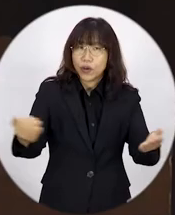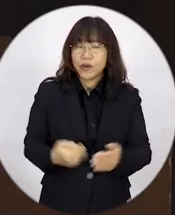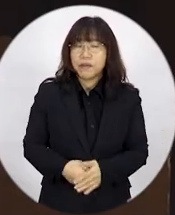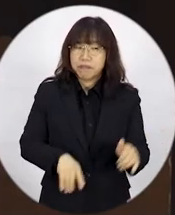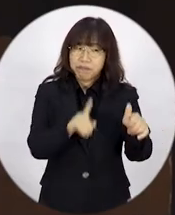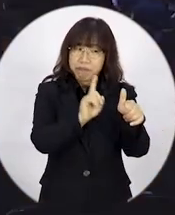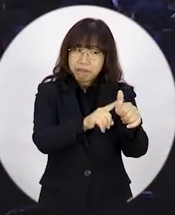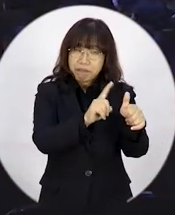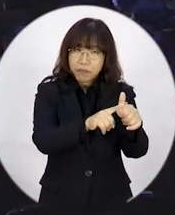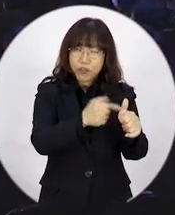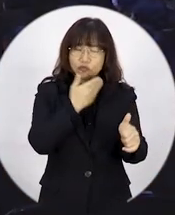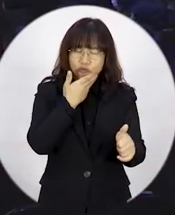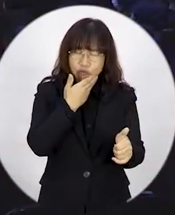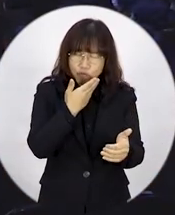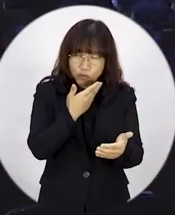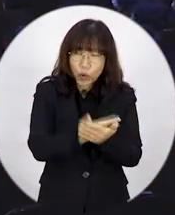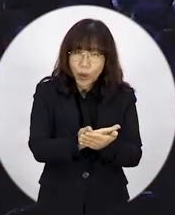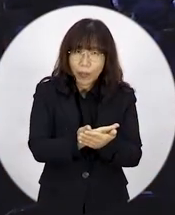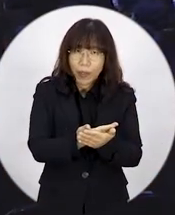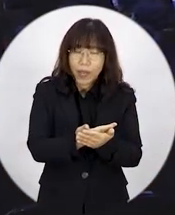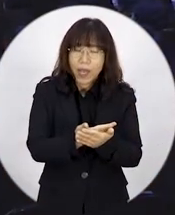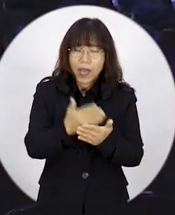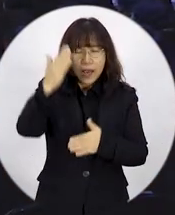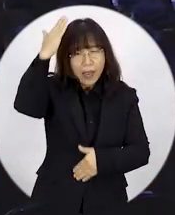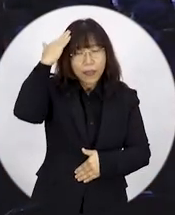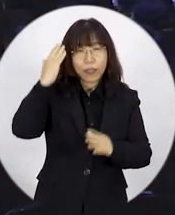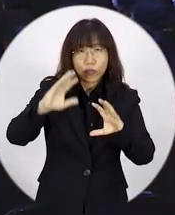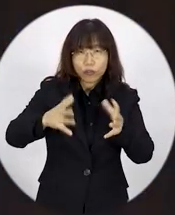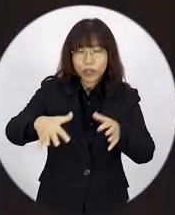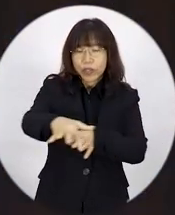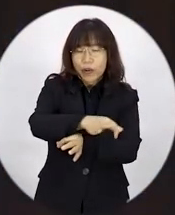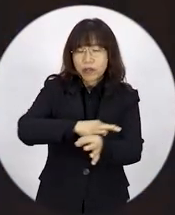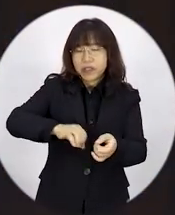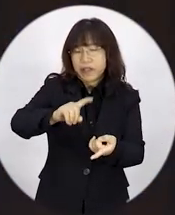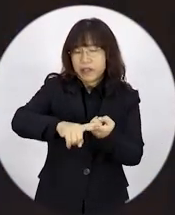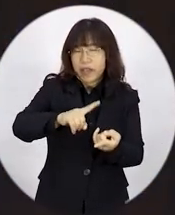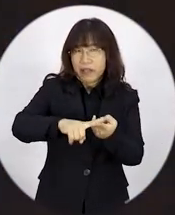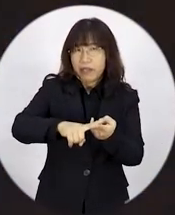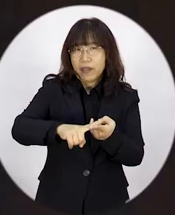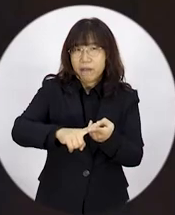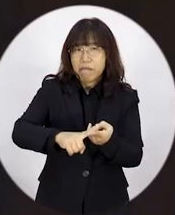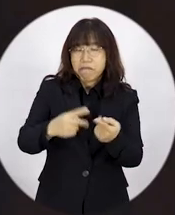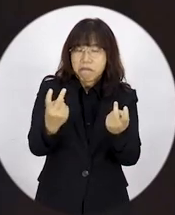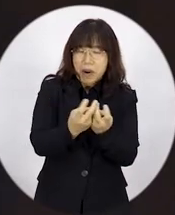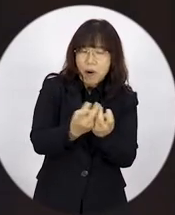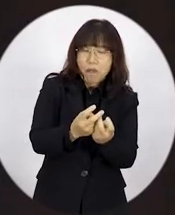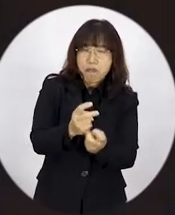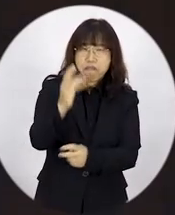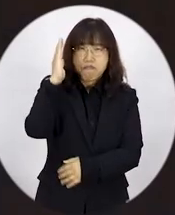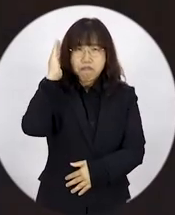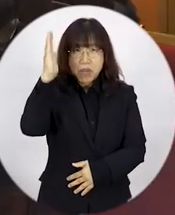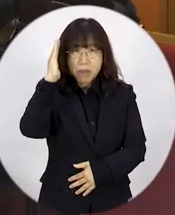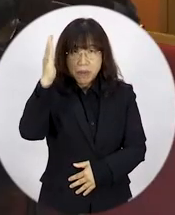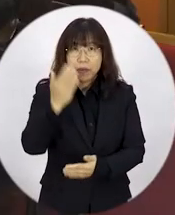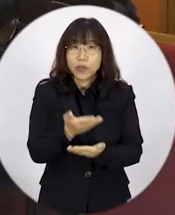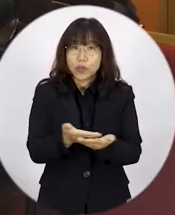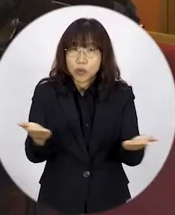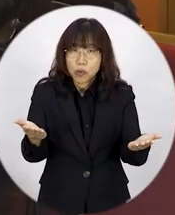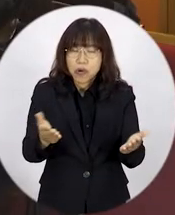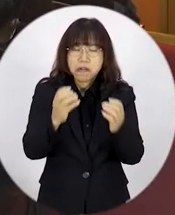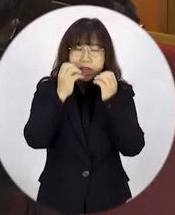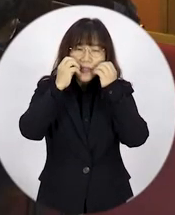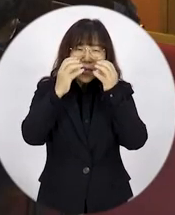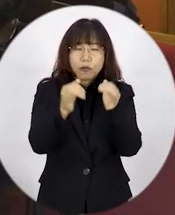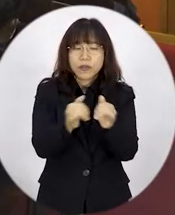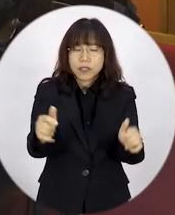강의에서 박병원 이사장은 중대한 기로에선 한국경제의 문제진단과 이에 대한 처방을 소개하며 신성장